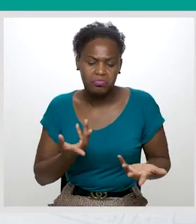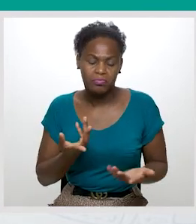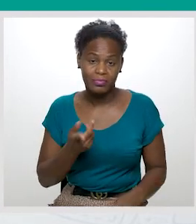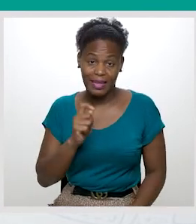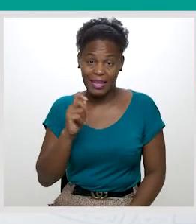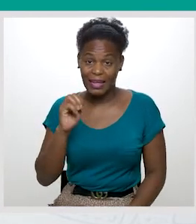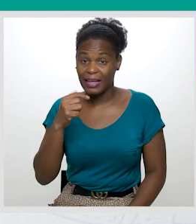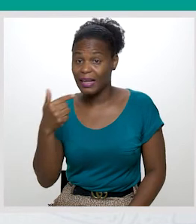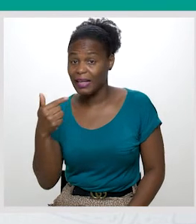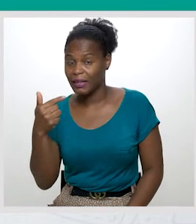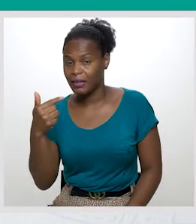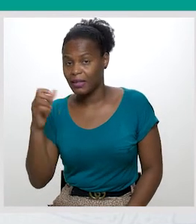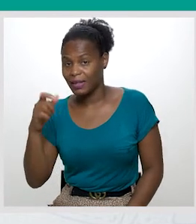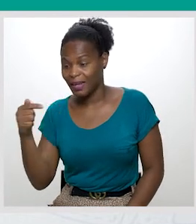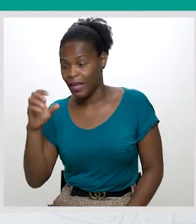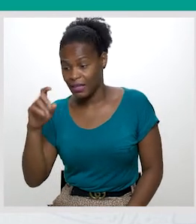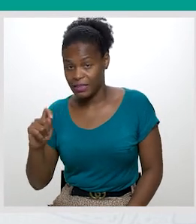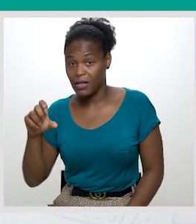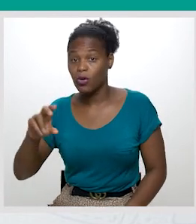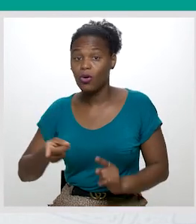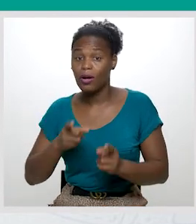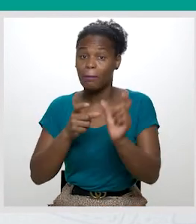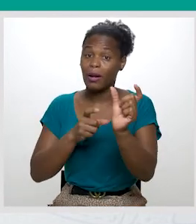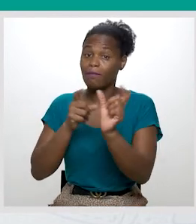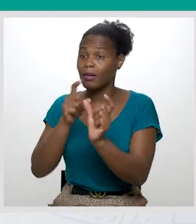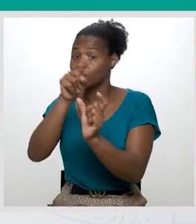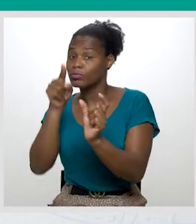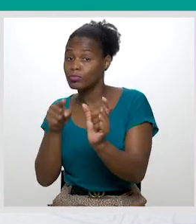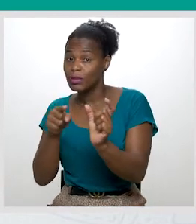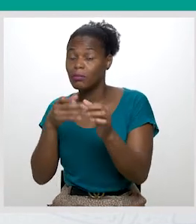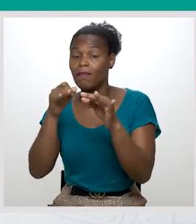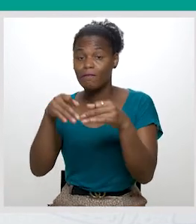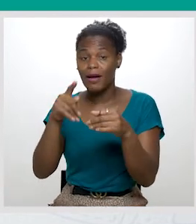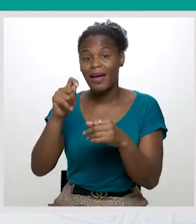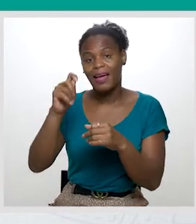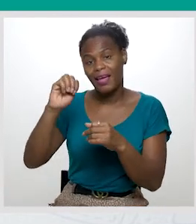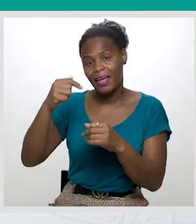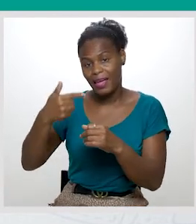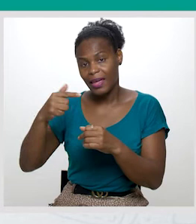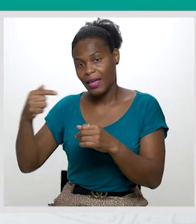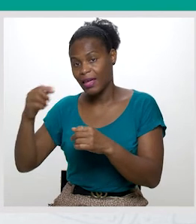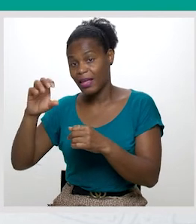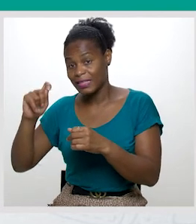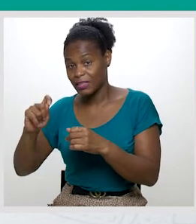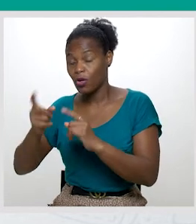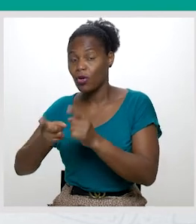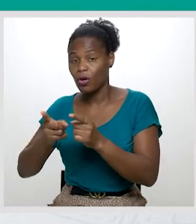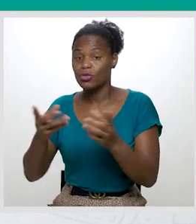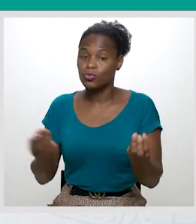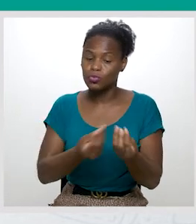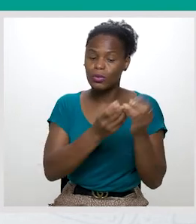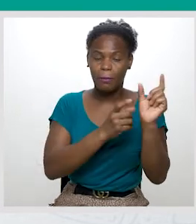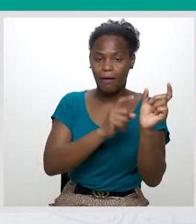mots interrogatifs, n'est-ce pas? Ou bien tu as à la fin est-ce que qui va se rajouter à un mot